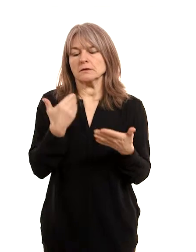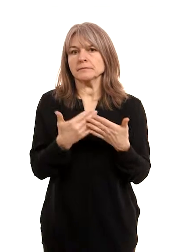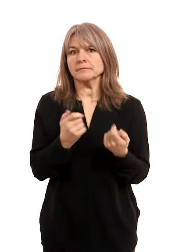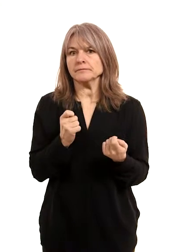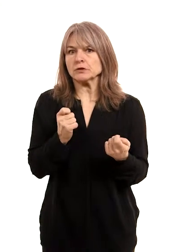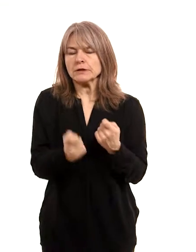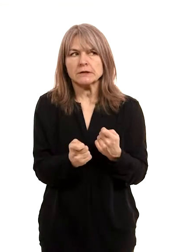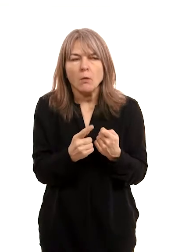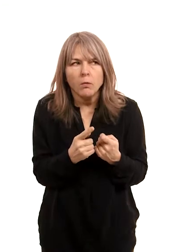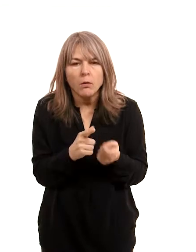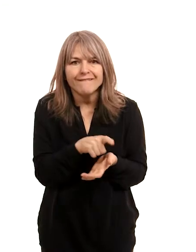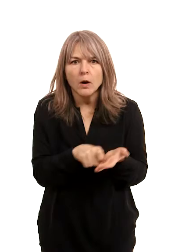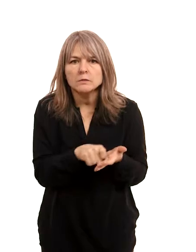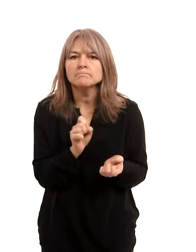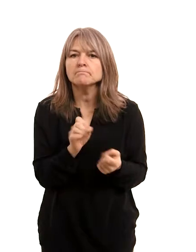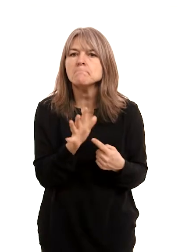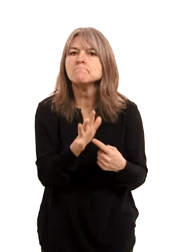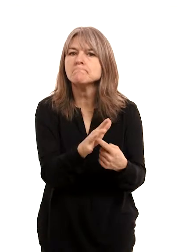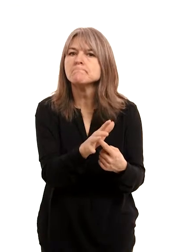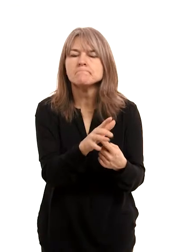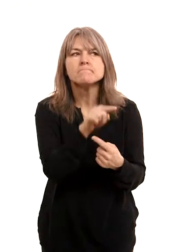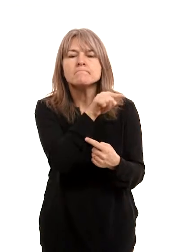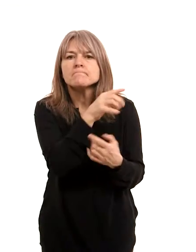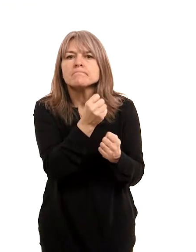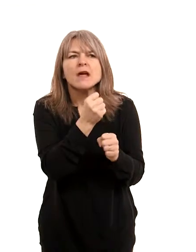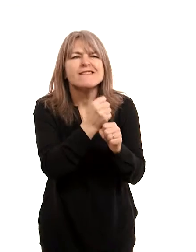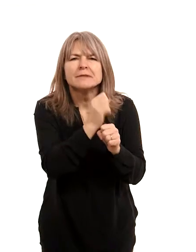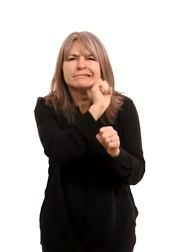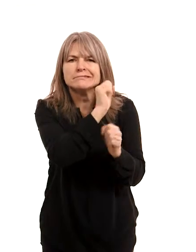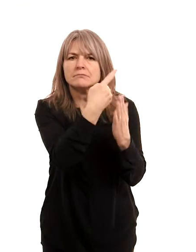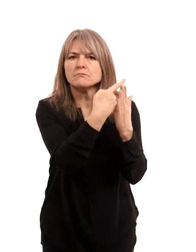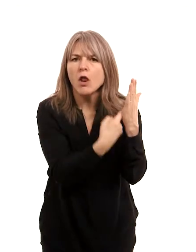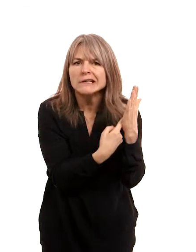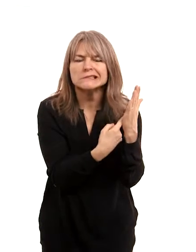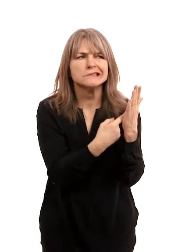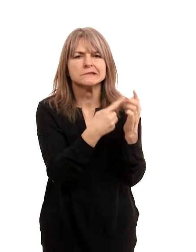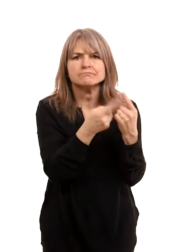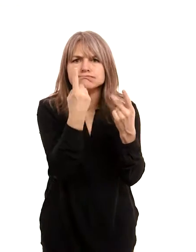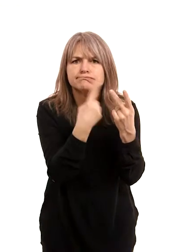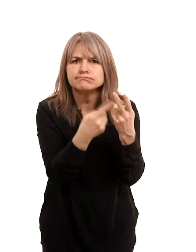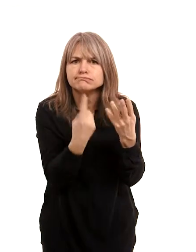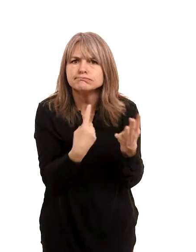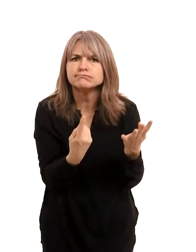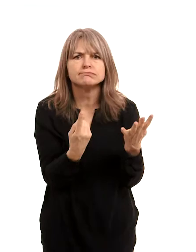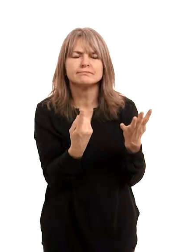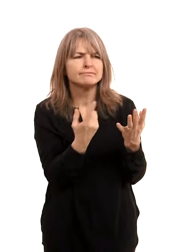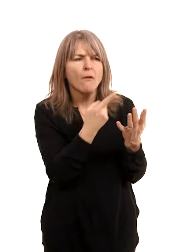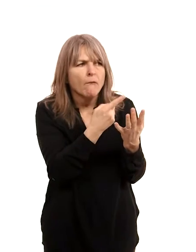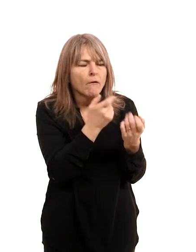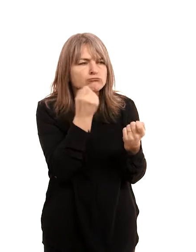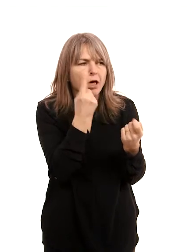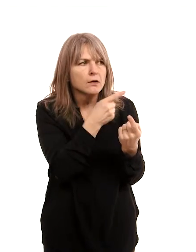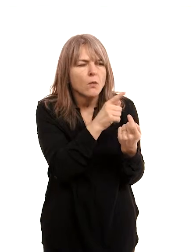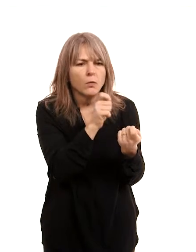ei bleidleisio, oherwydd mae popeth fel y polisïau llywodraeth, popeth yn cael cymaint